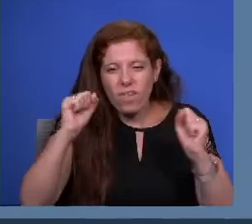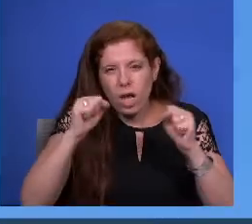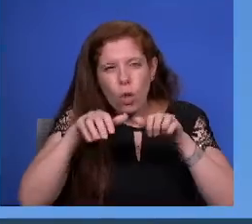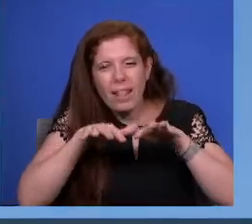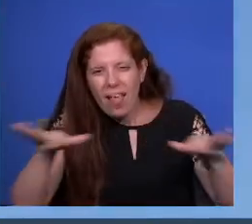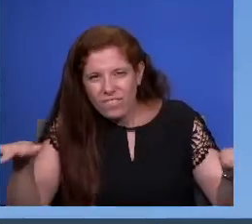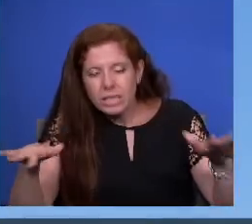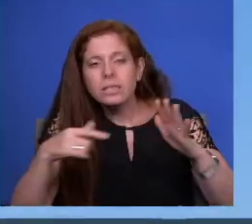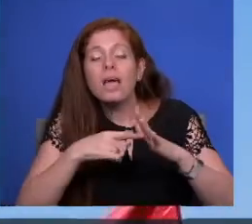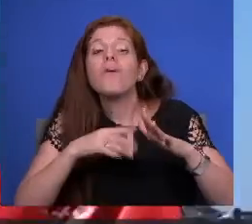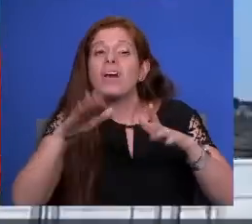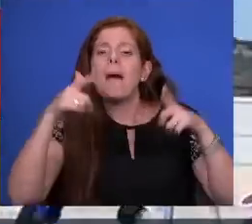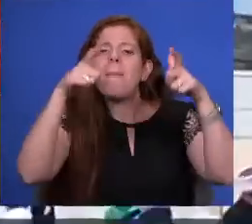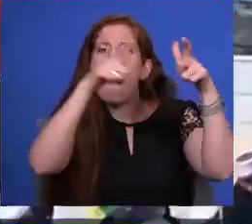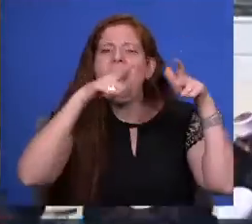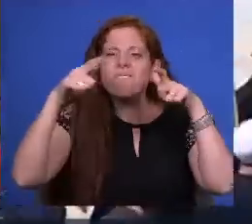מהאוויר.